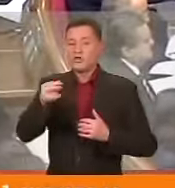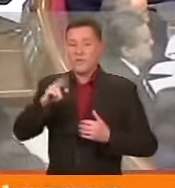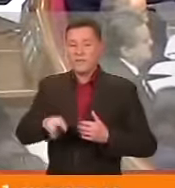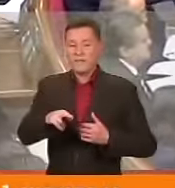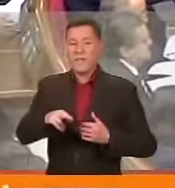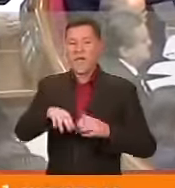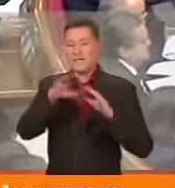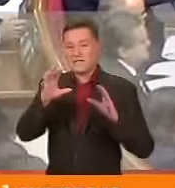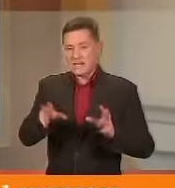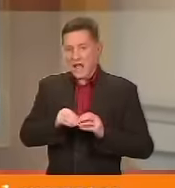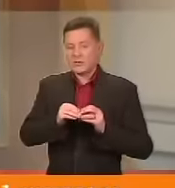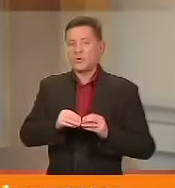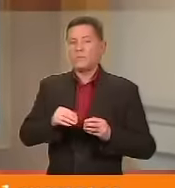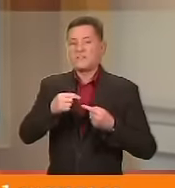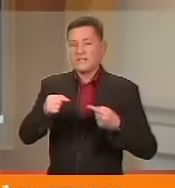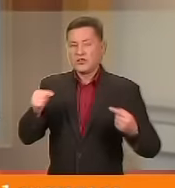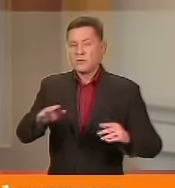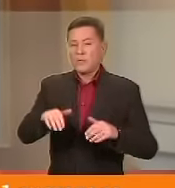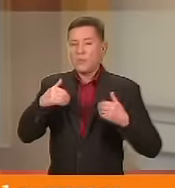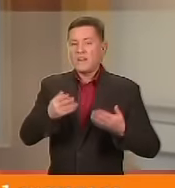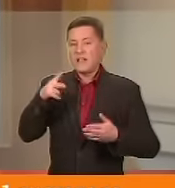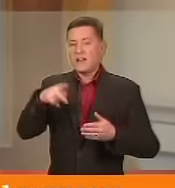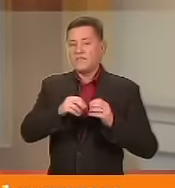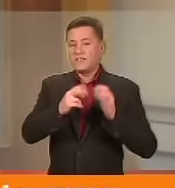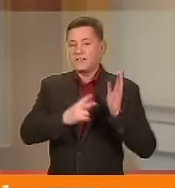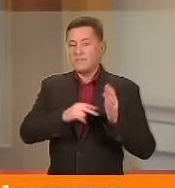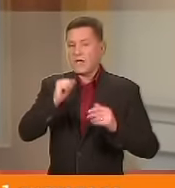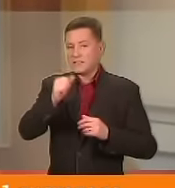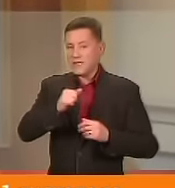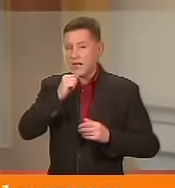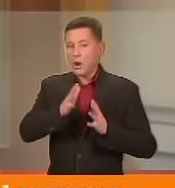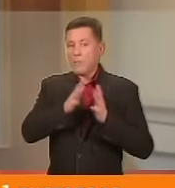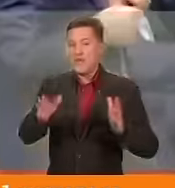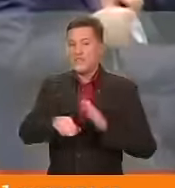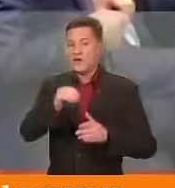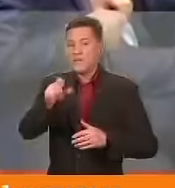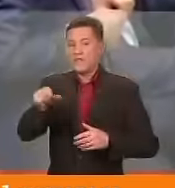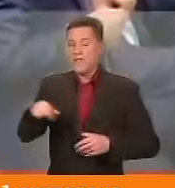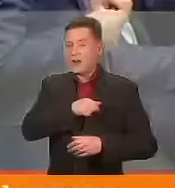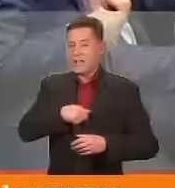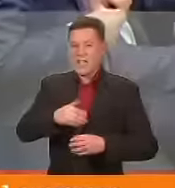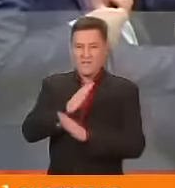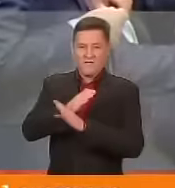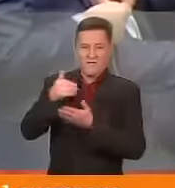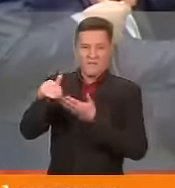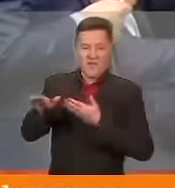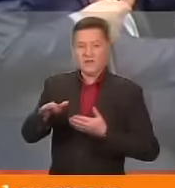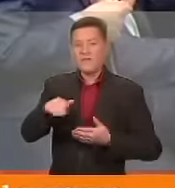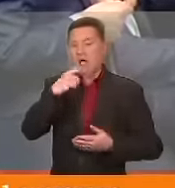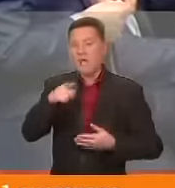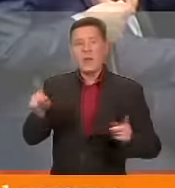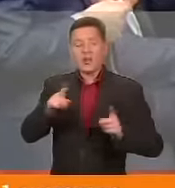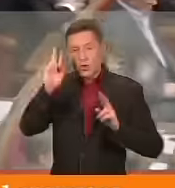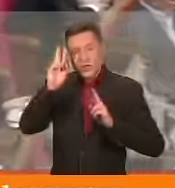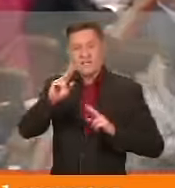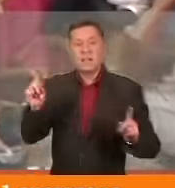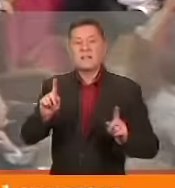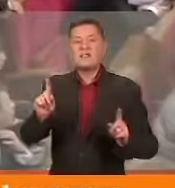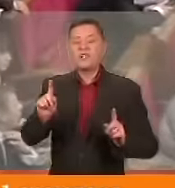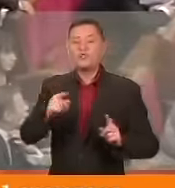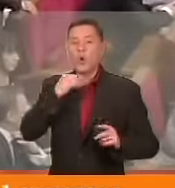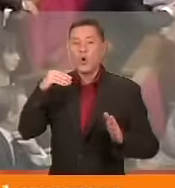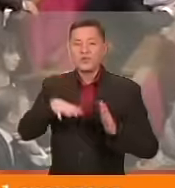на 2017 рік. Але потім від цієї ідеї більшість нардепів відхрещувалася, запевняючи, що не знали, за що голосували.